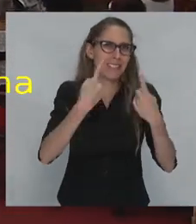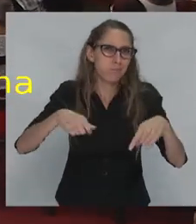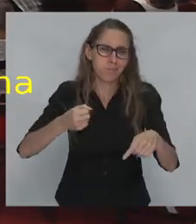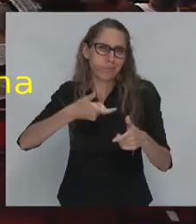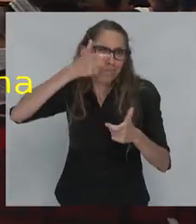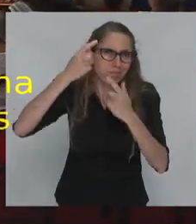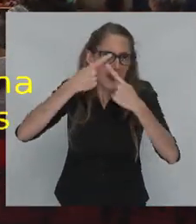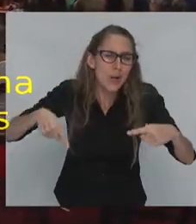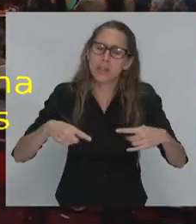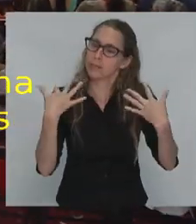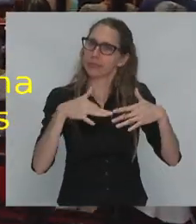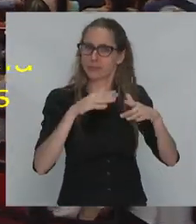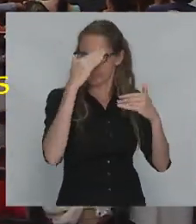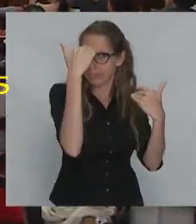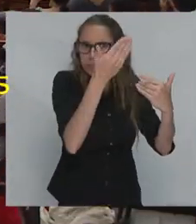jeunesse,